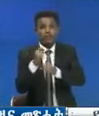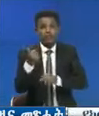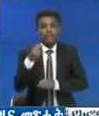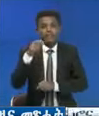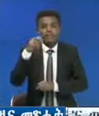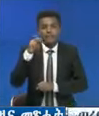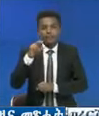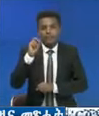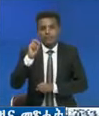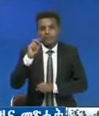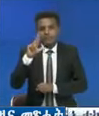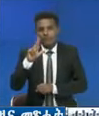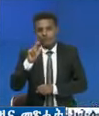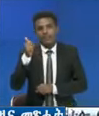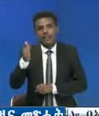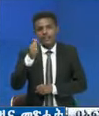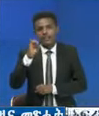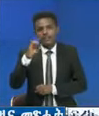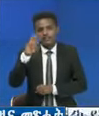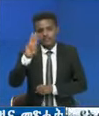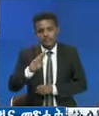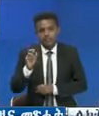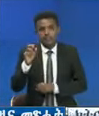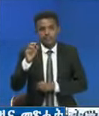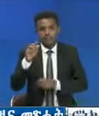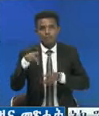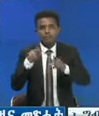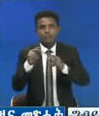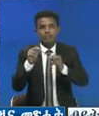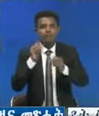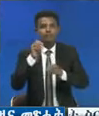ወረዳ ግብርና ጽህፈት ቤት አስታውቀዋል። ሰለሞን ጥበቡ።